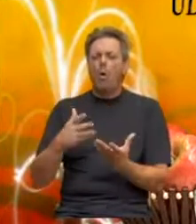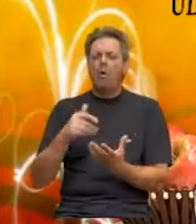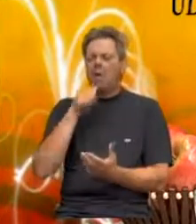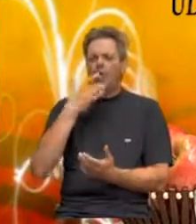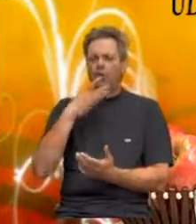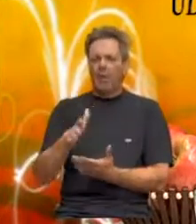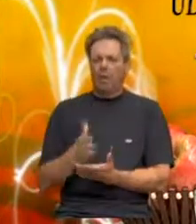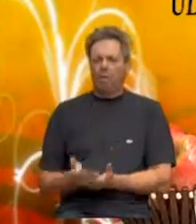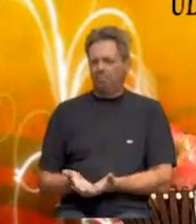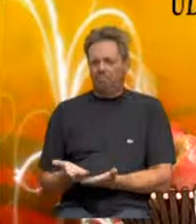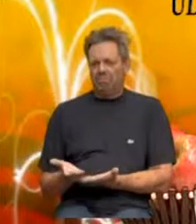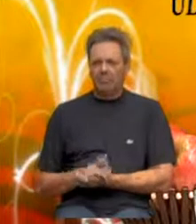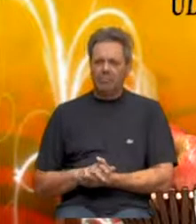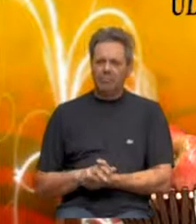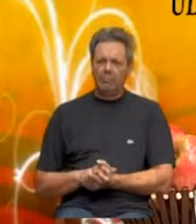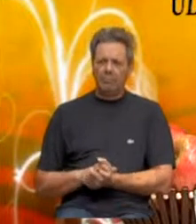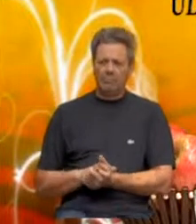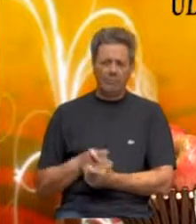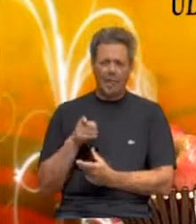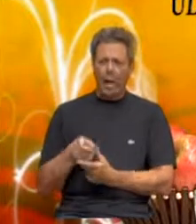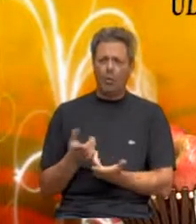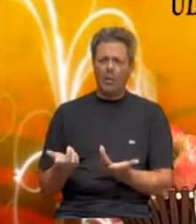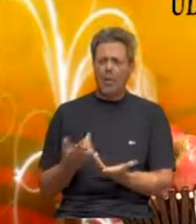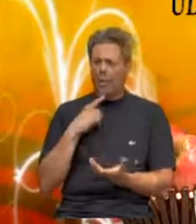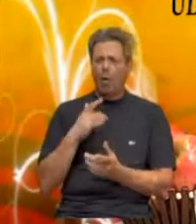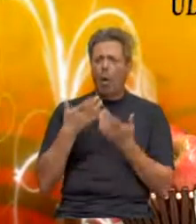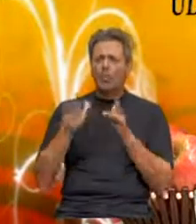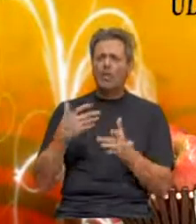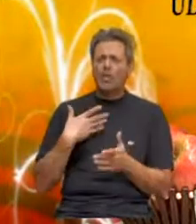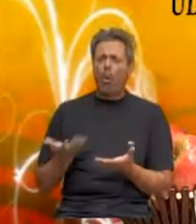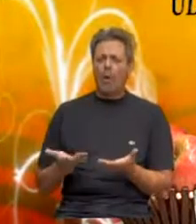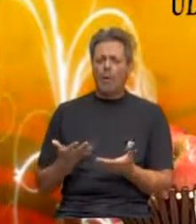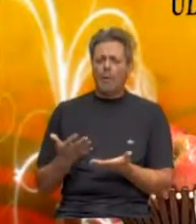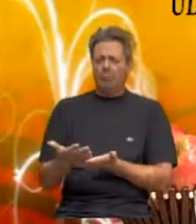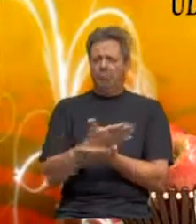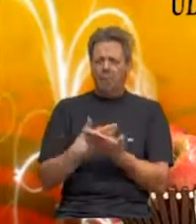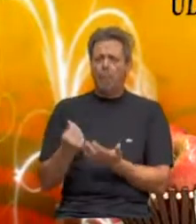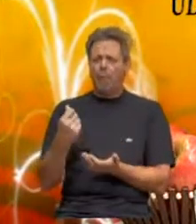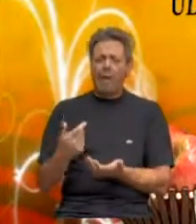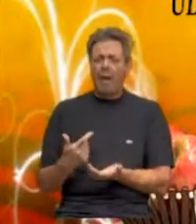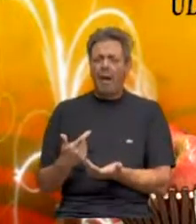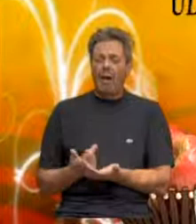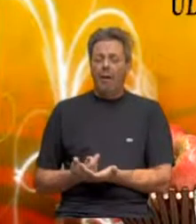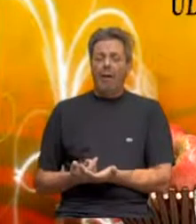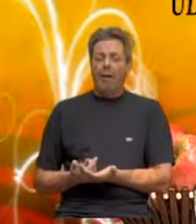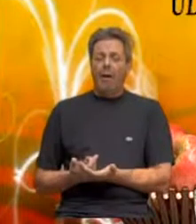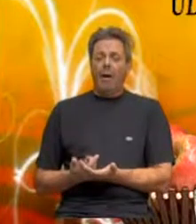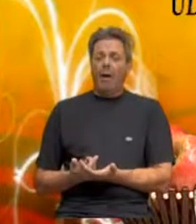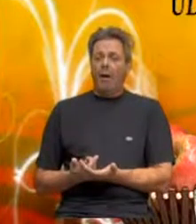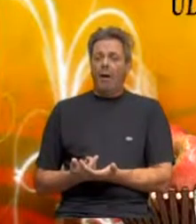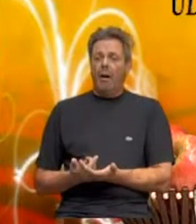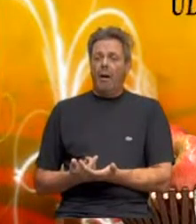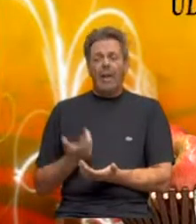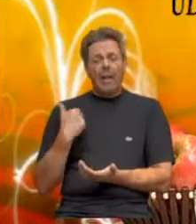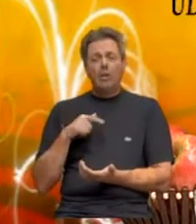da će sada trgovac ili taj proizvođač se odreći svog profita i nama ponuditi ili ćemo mi to morati puno